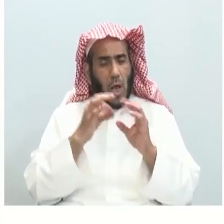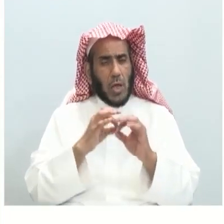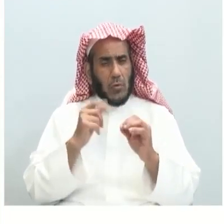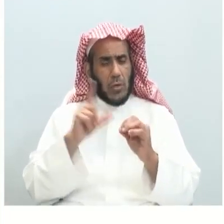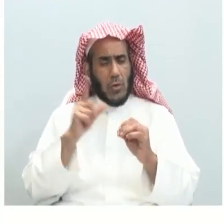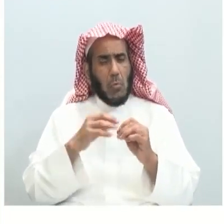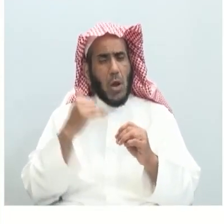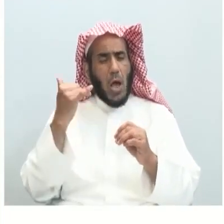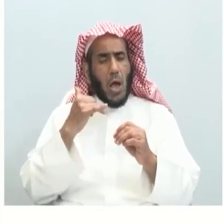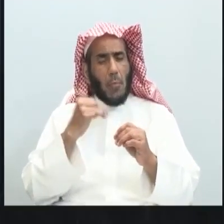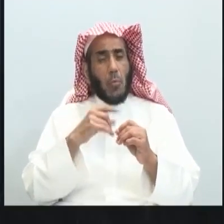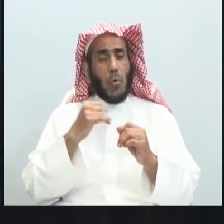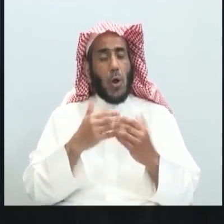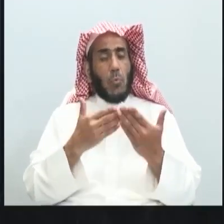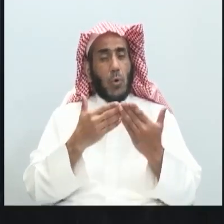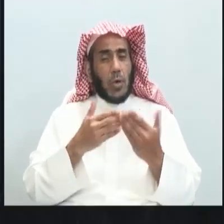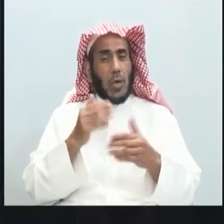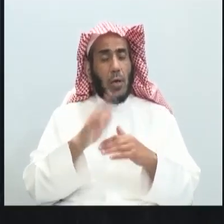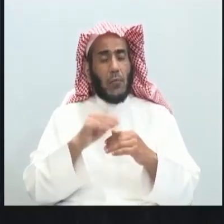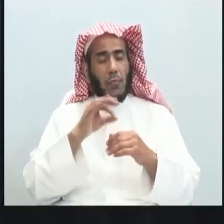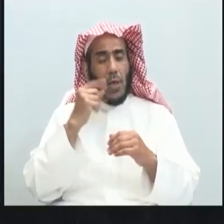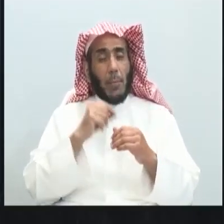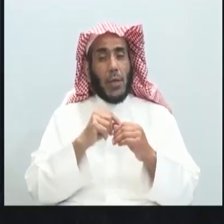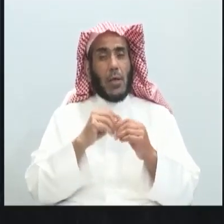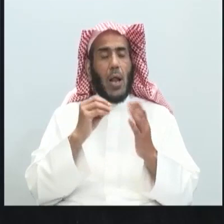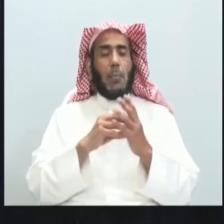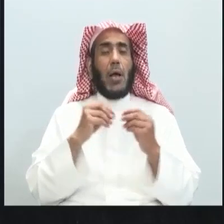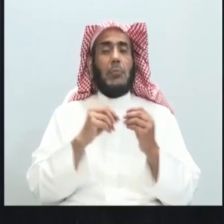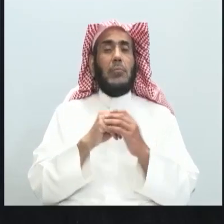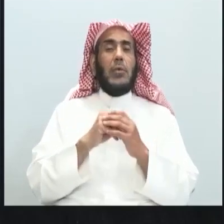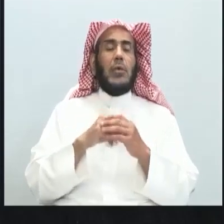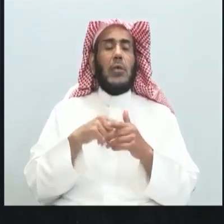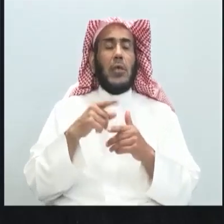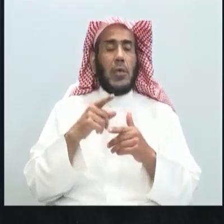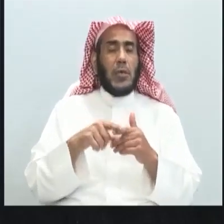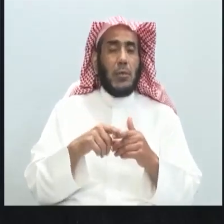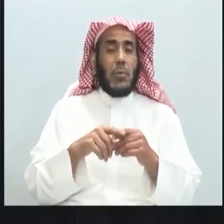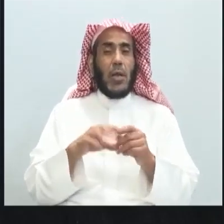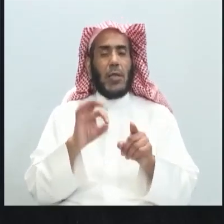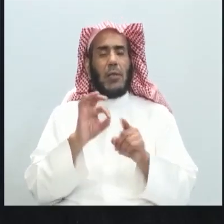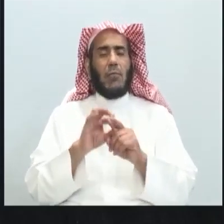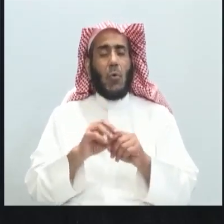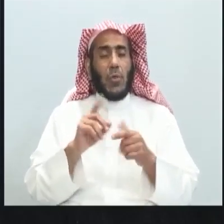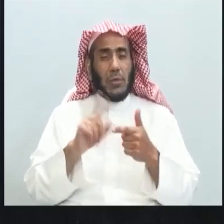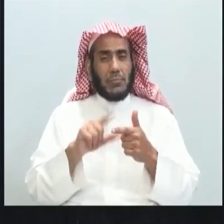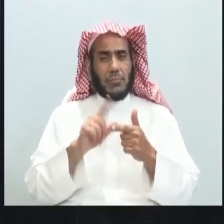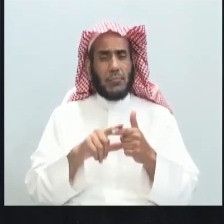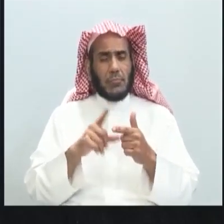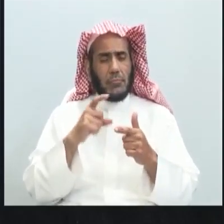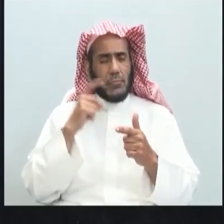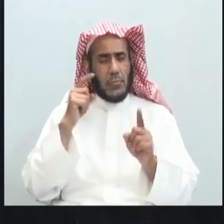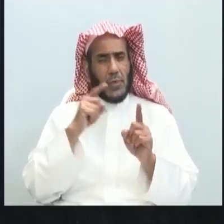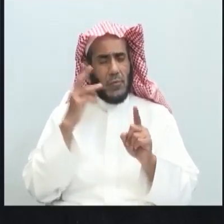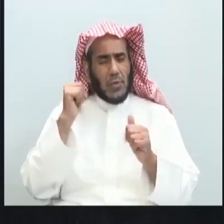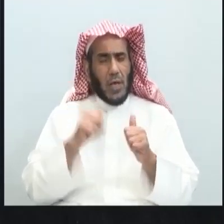صحيحه من اهم الامور المعينه على فهم المعاني ايضا من الاهداف وهو الثاني ان يتعرف